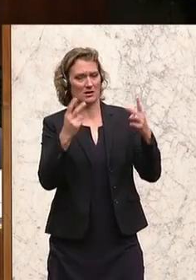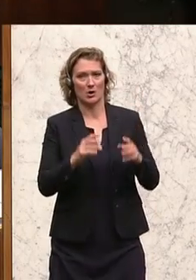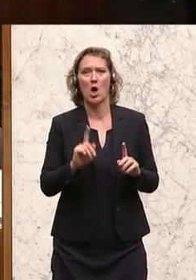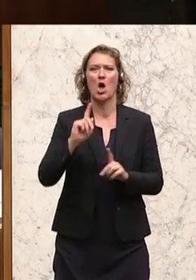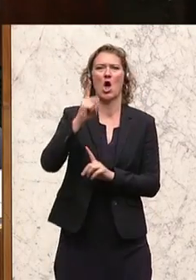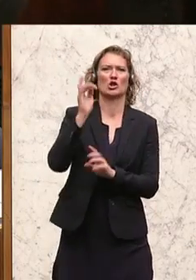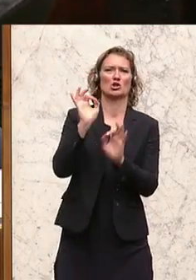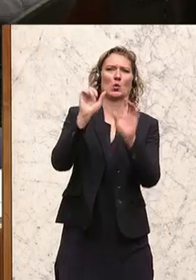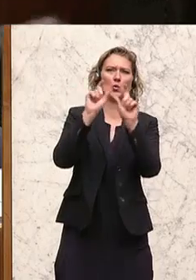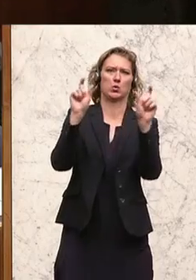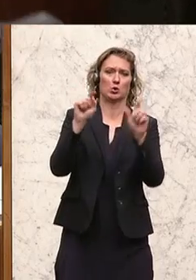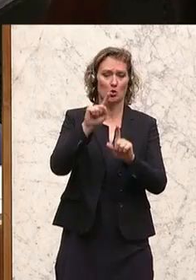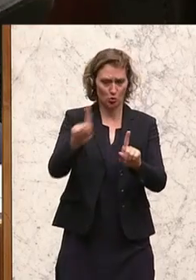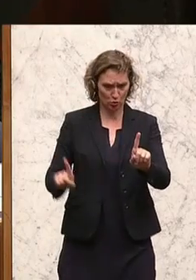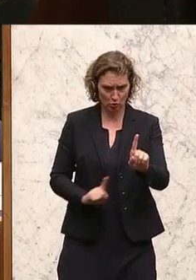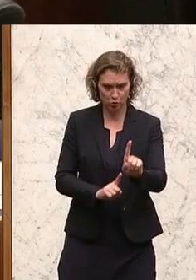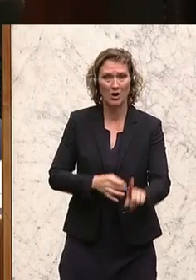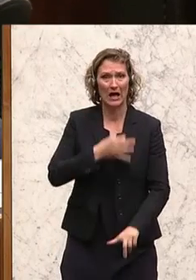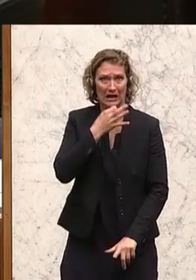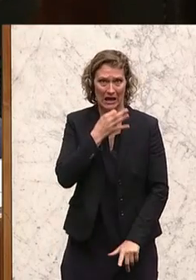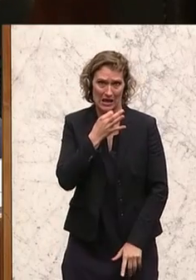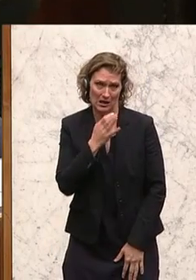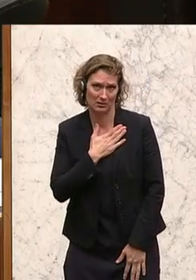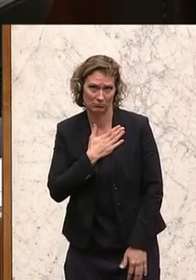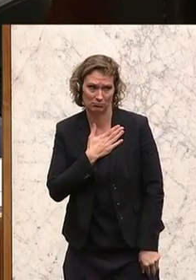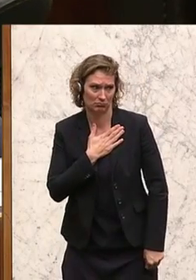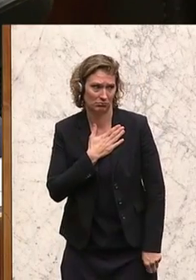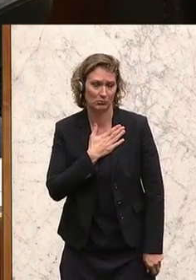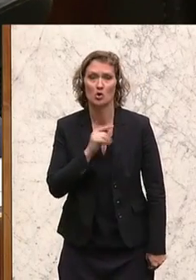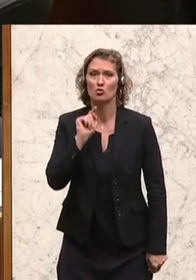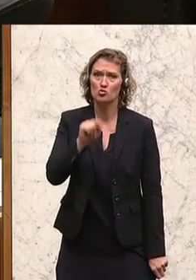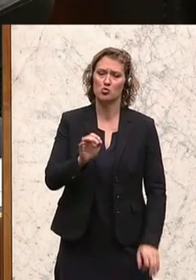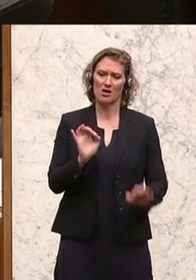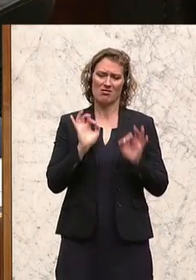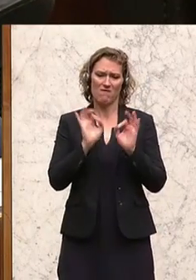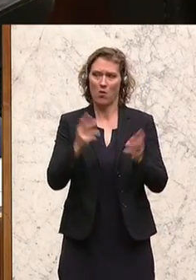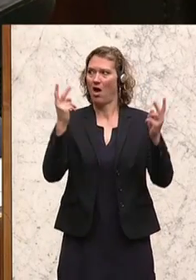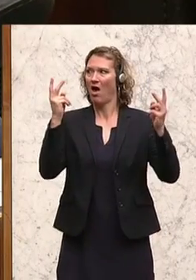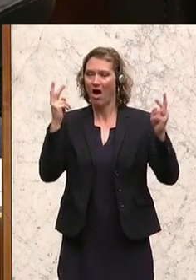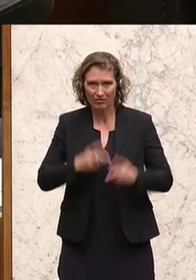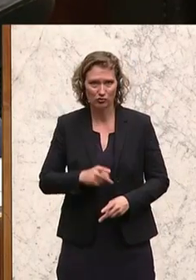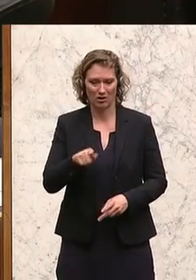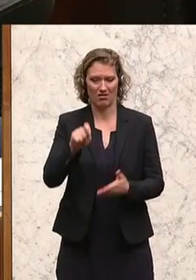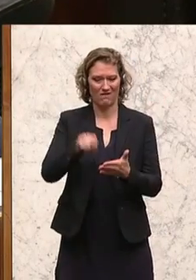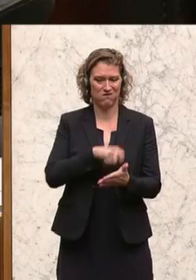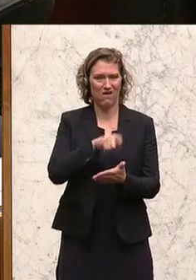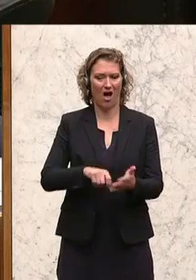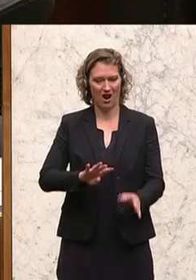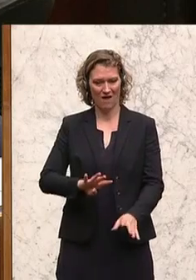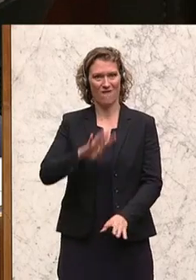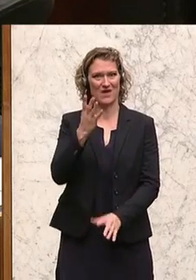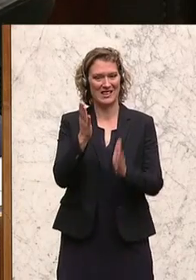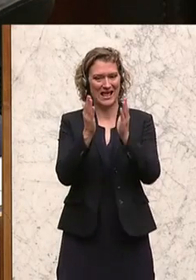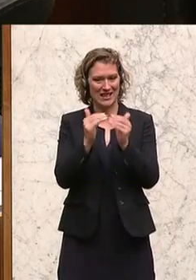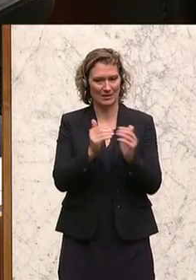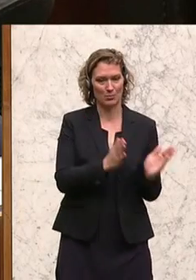Strache, stellen Sie sich bitte nicht ins Abseits, sondern stimmen Sie dafür, dass wir diese Wahl auf den 4.